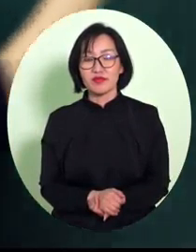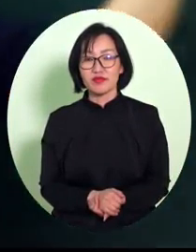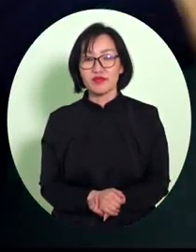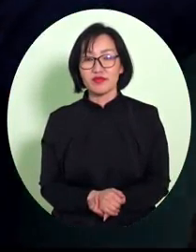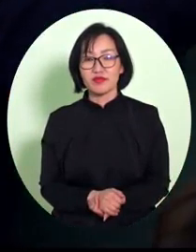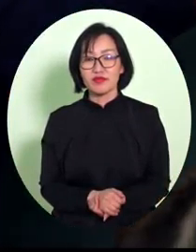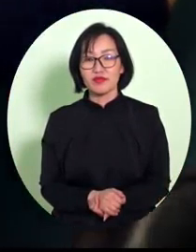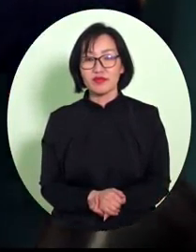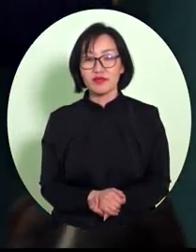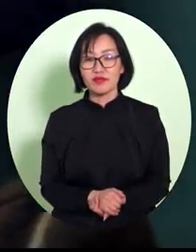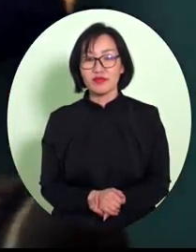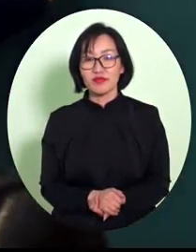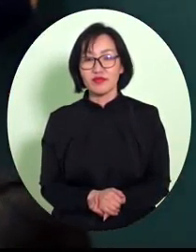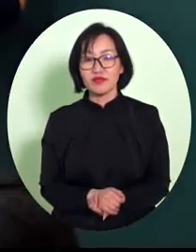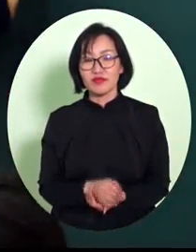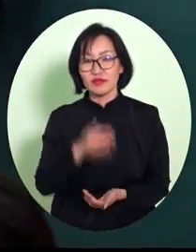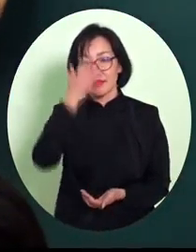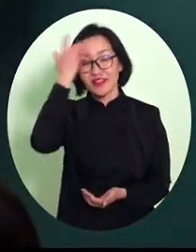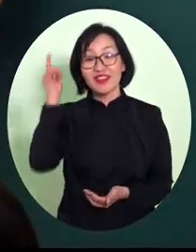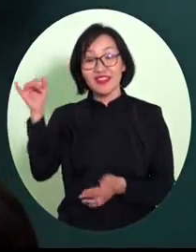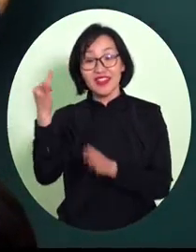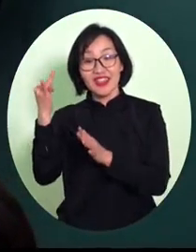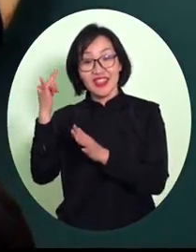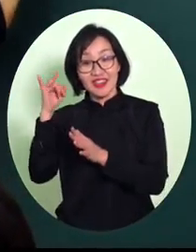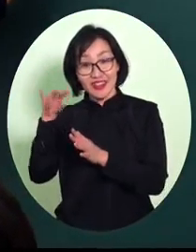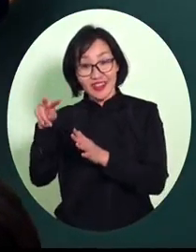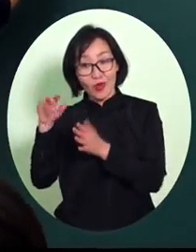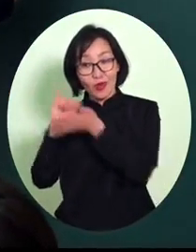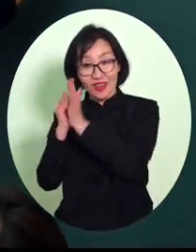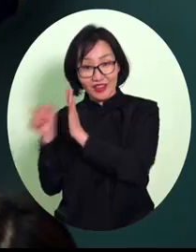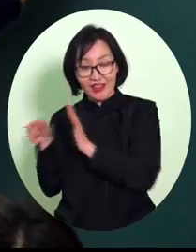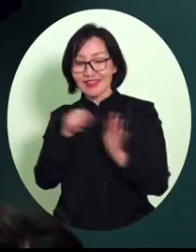За энэ далд утга нь ах нь энэ бол яах нь вэ? Ил утга нь ах нэ.